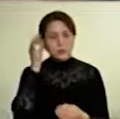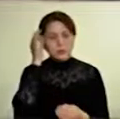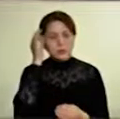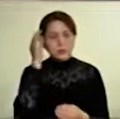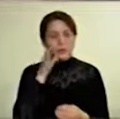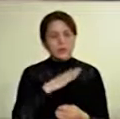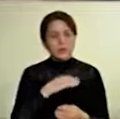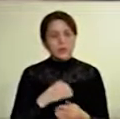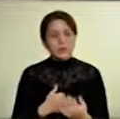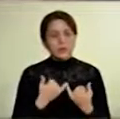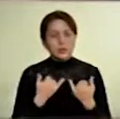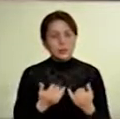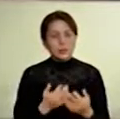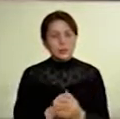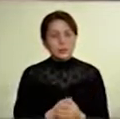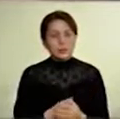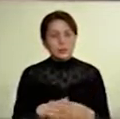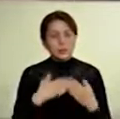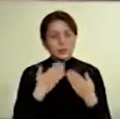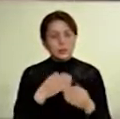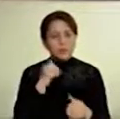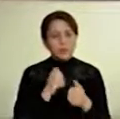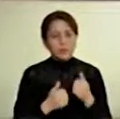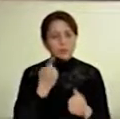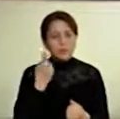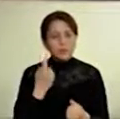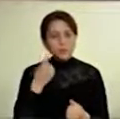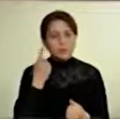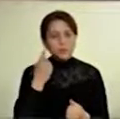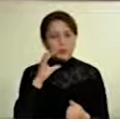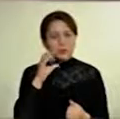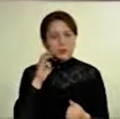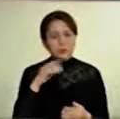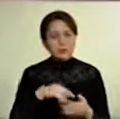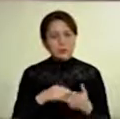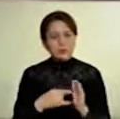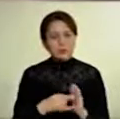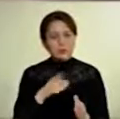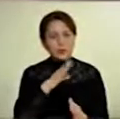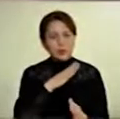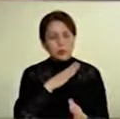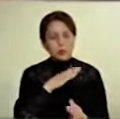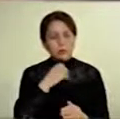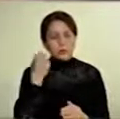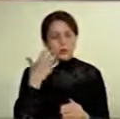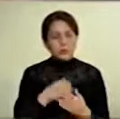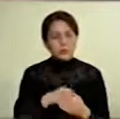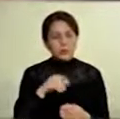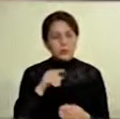tushyaptimi? Keling, endi mana bu har bittasi 1 santimetr kvadratga tengligi ma'lum bo'lsa, mana